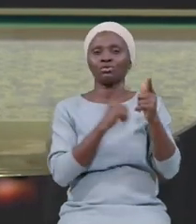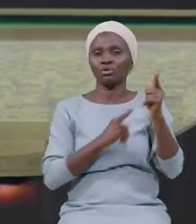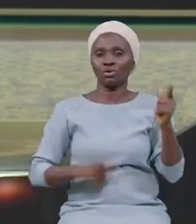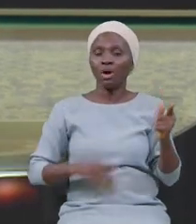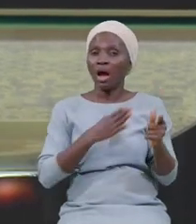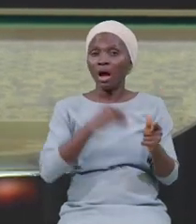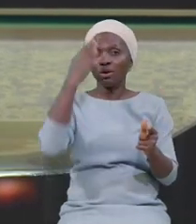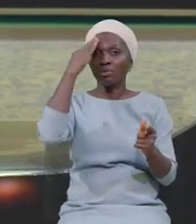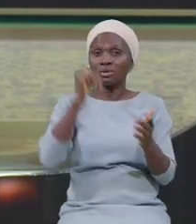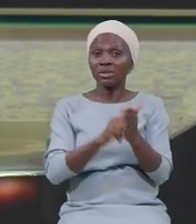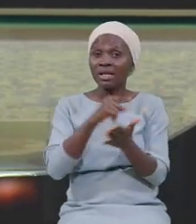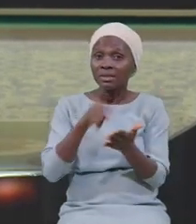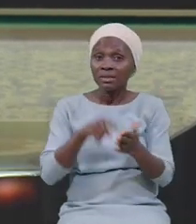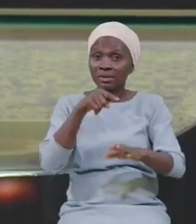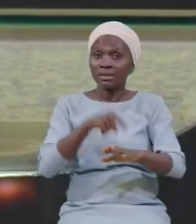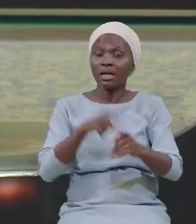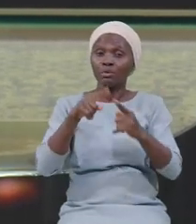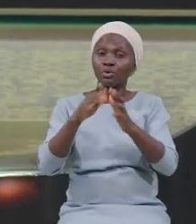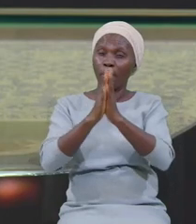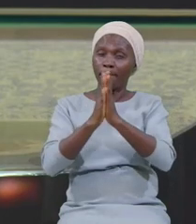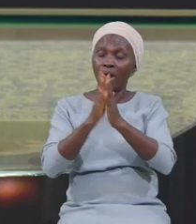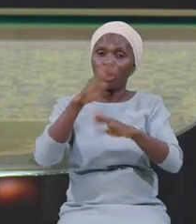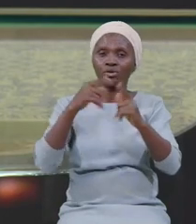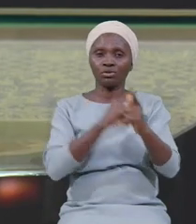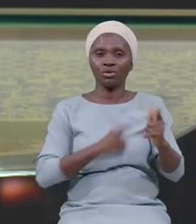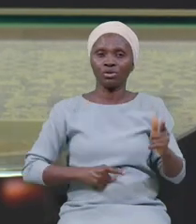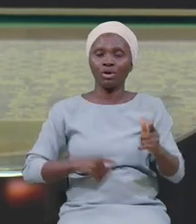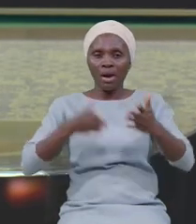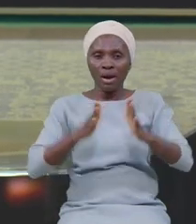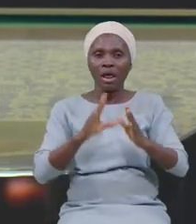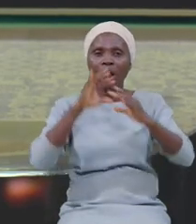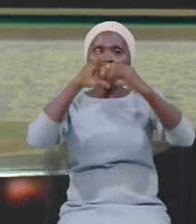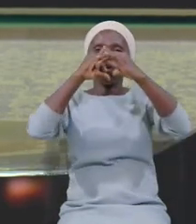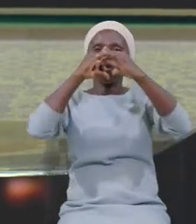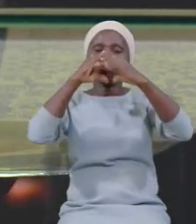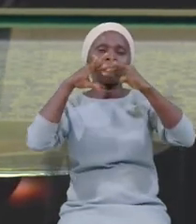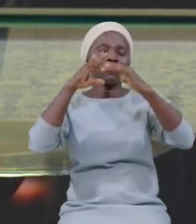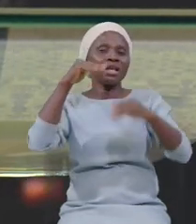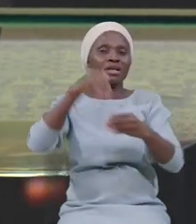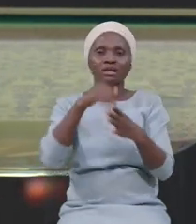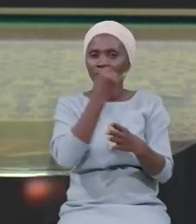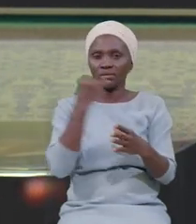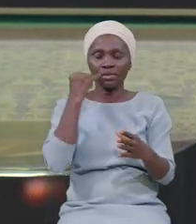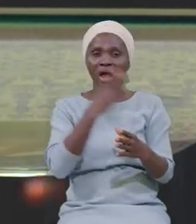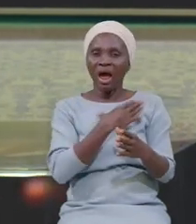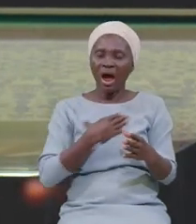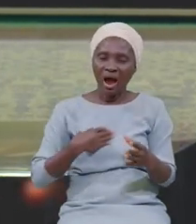l'heure d'invoquer le Seigneur. Il sonne de la trompette en Sion, publiez un